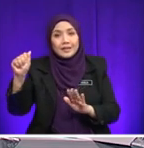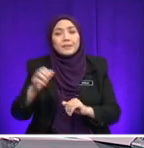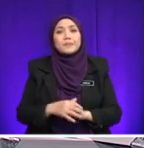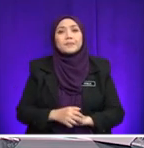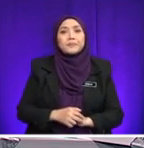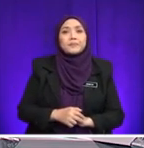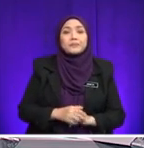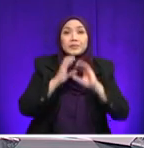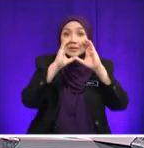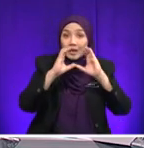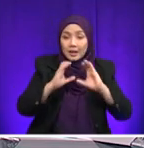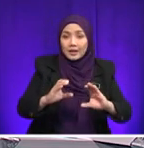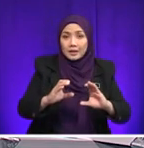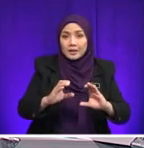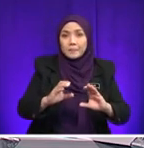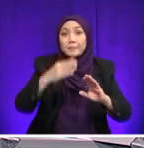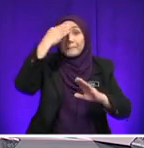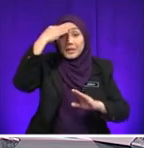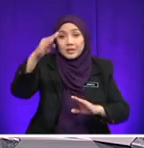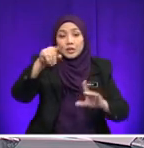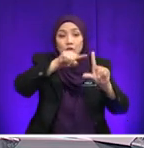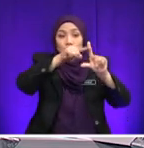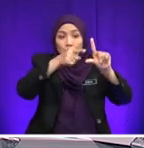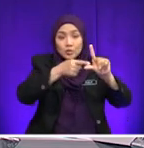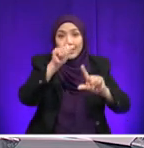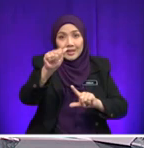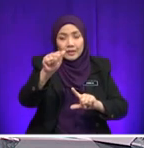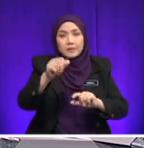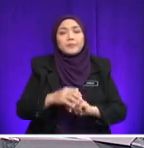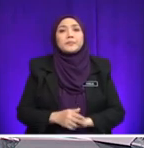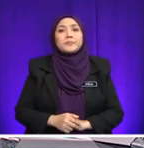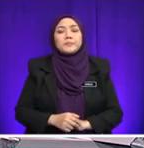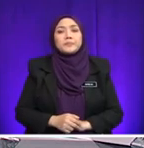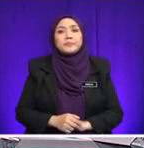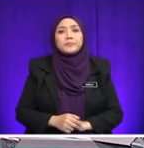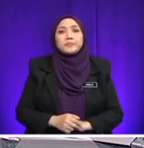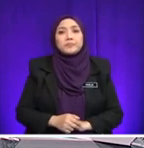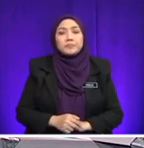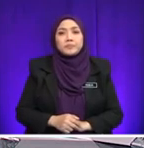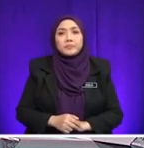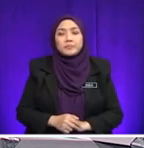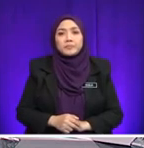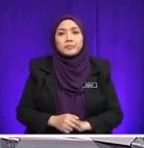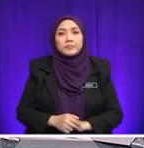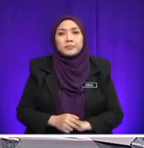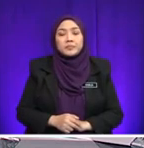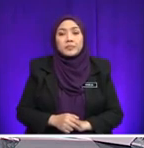bagi sudut e Jadi jika kedua cos bagi sudut e oke